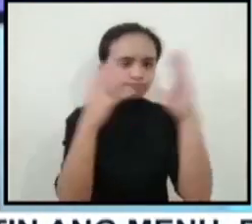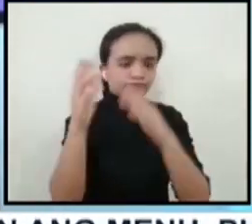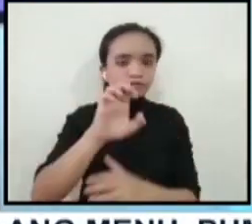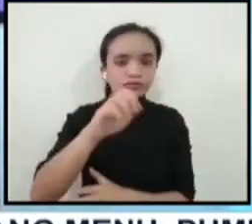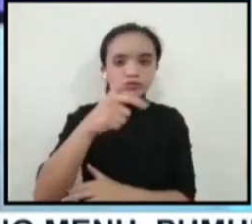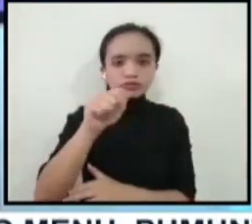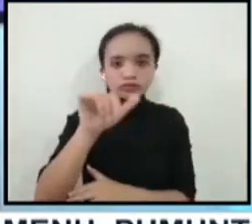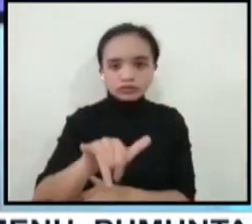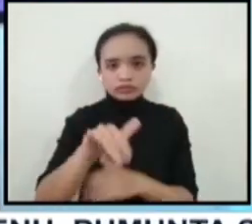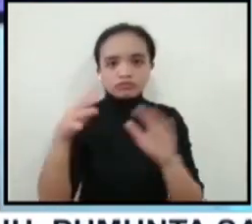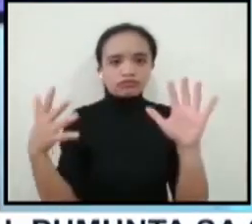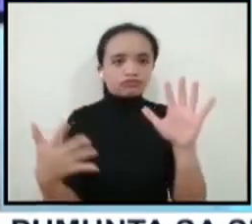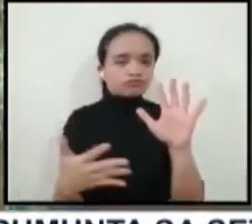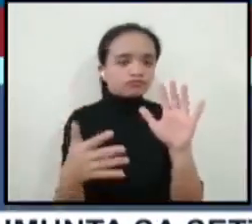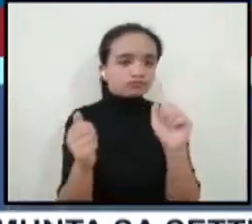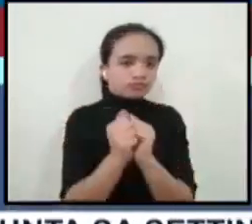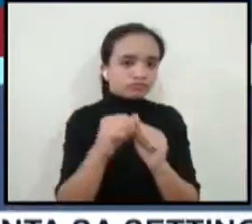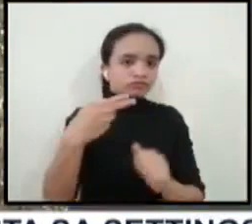Janice Dennis sa detalye.